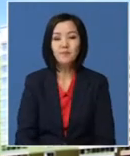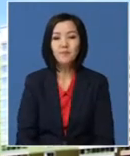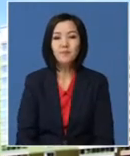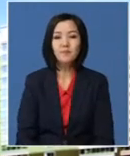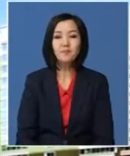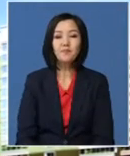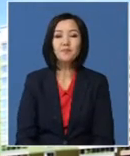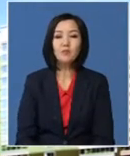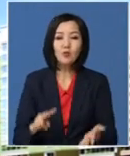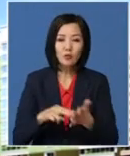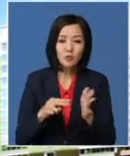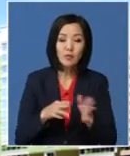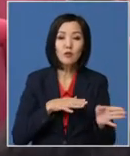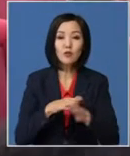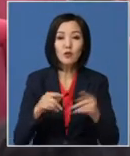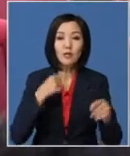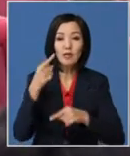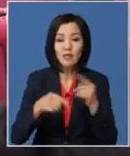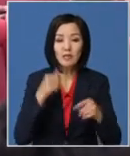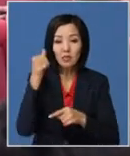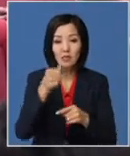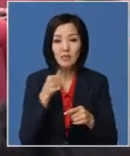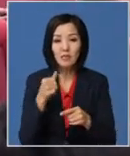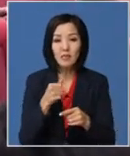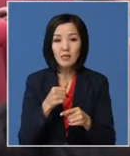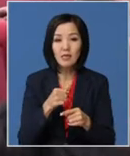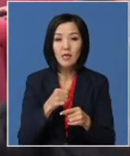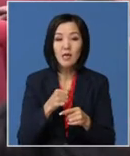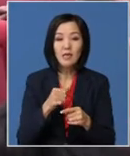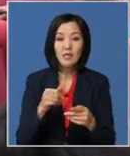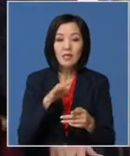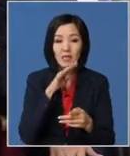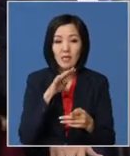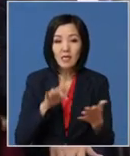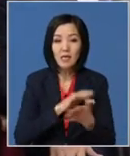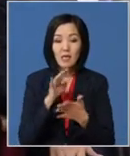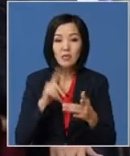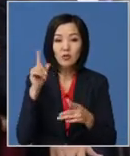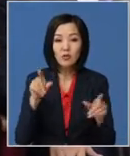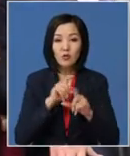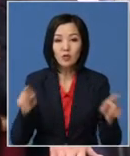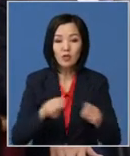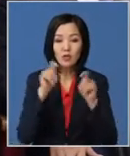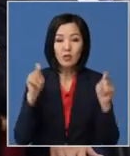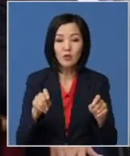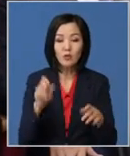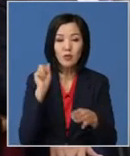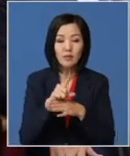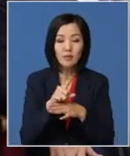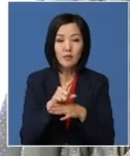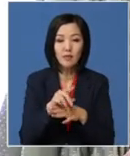жүктеген міндеттердің жүзеге асуы келер жылы кенді шаһарда да қарқын алмақ. Алдағы жылы кемінде 100 нысан ашу қажеттігін айтқан елбасы